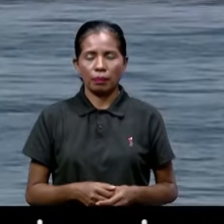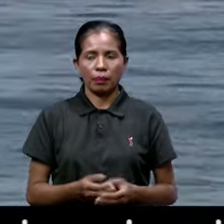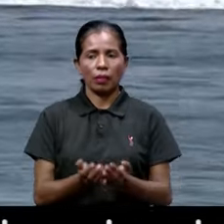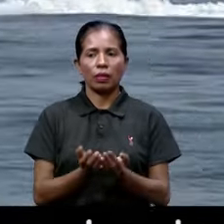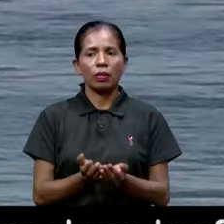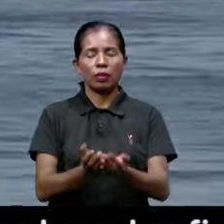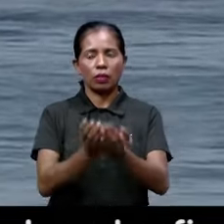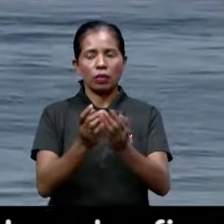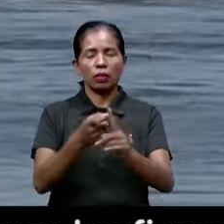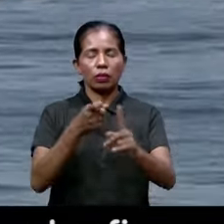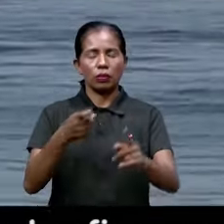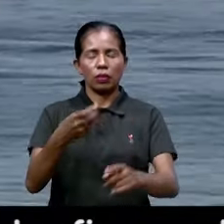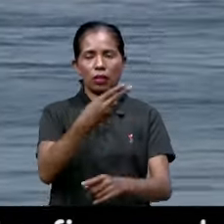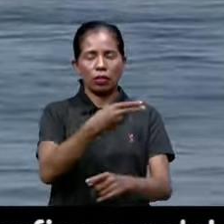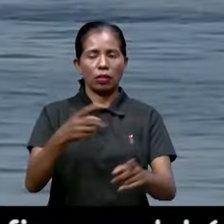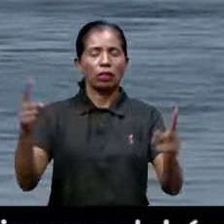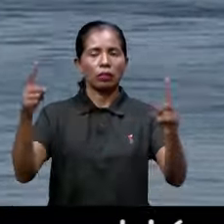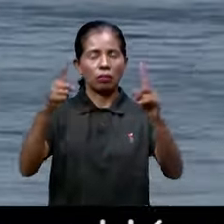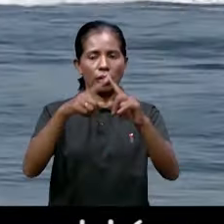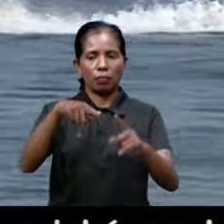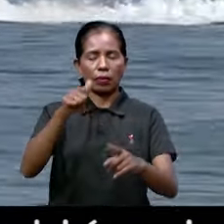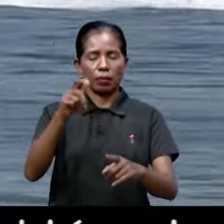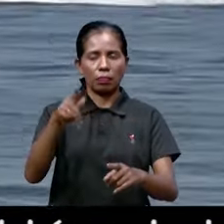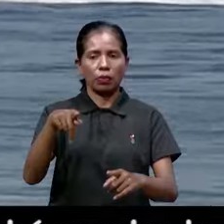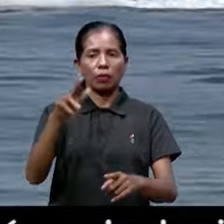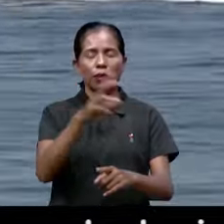Mari Surabaya Indonesia Papua